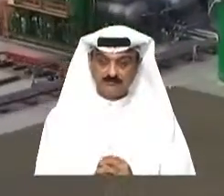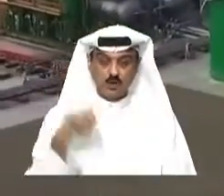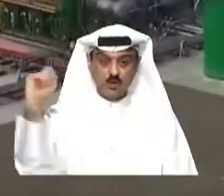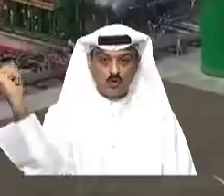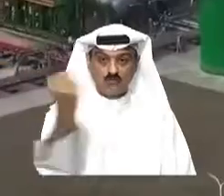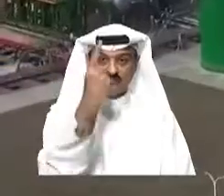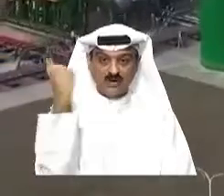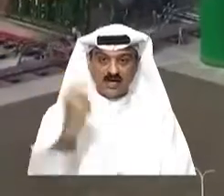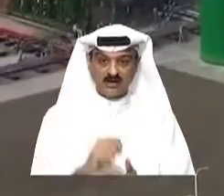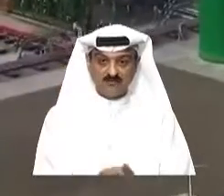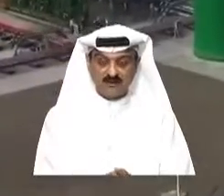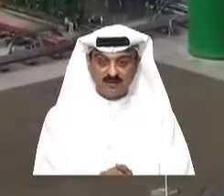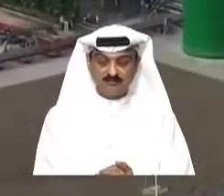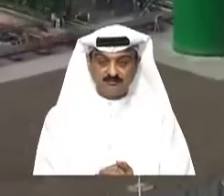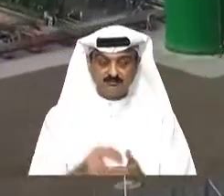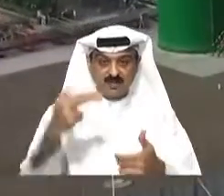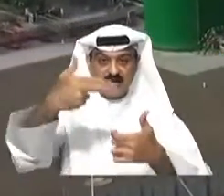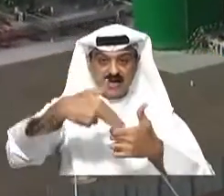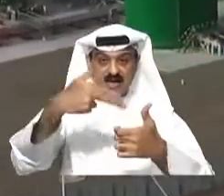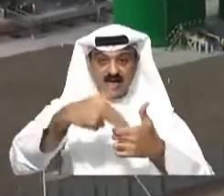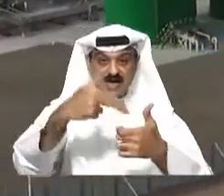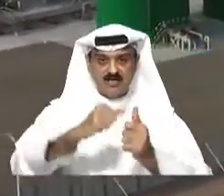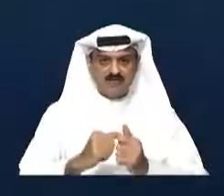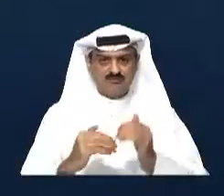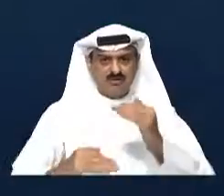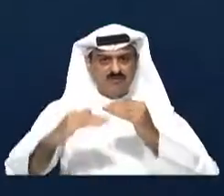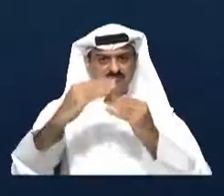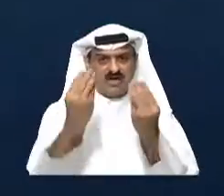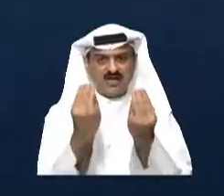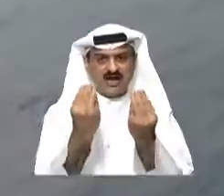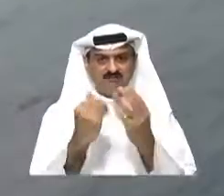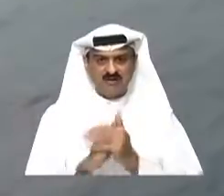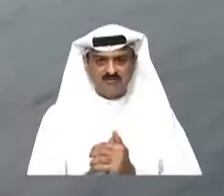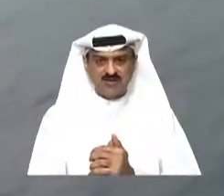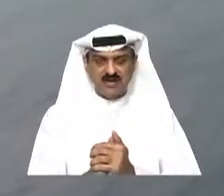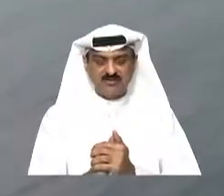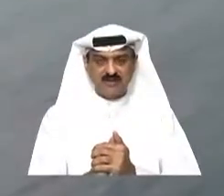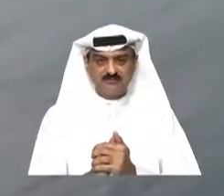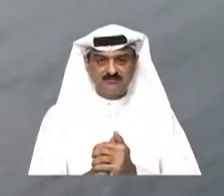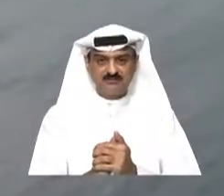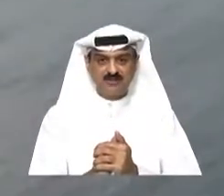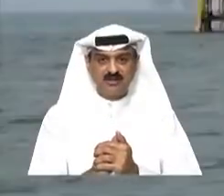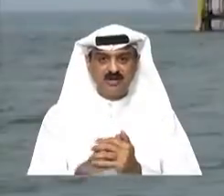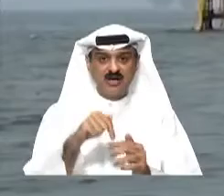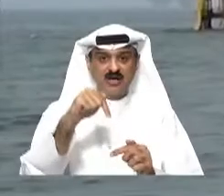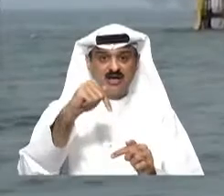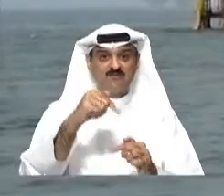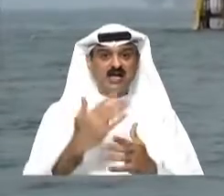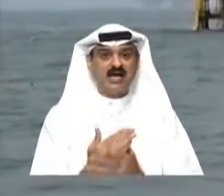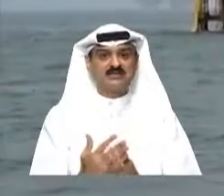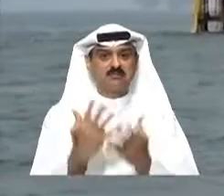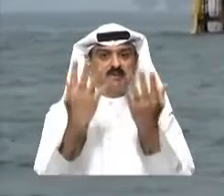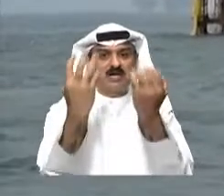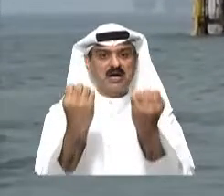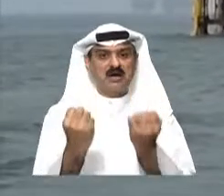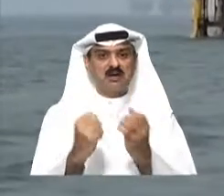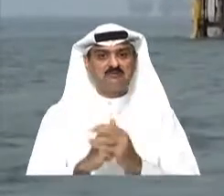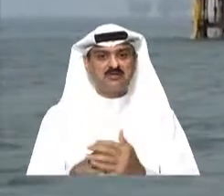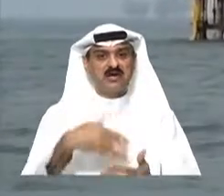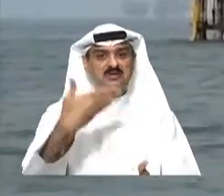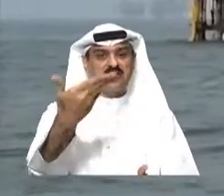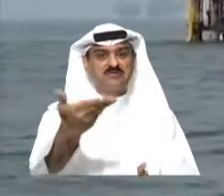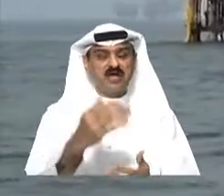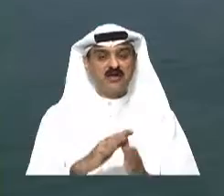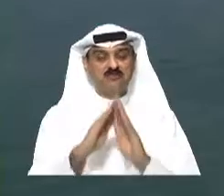عالميا فقد ارتفعت اسعار النفط بشكل خفيف بعد ان طاقه بيانات اظهرت تراجعا اكبر من المتوقع في